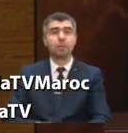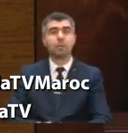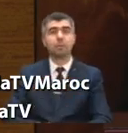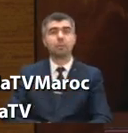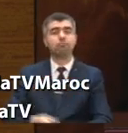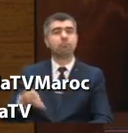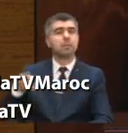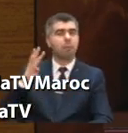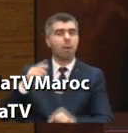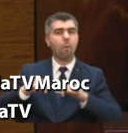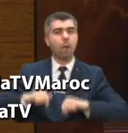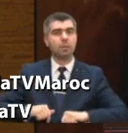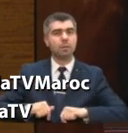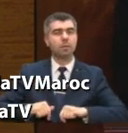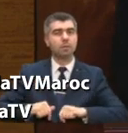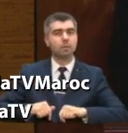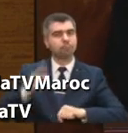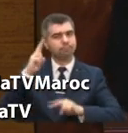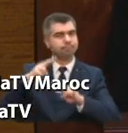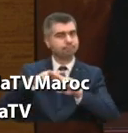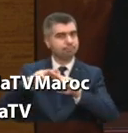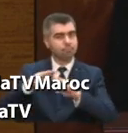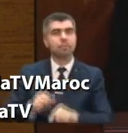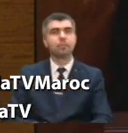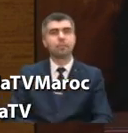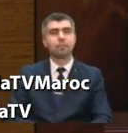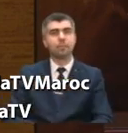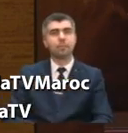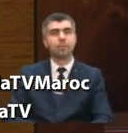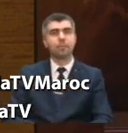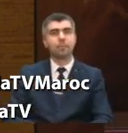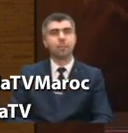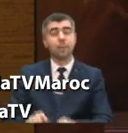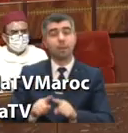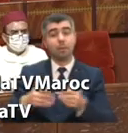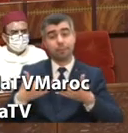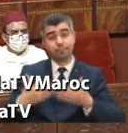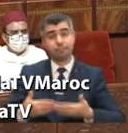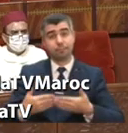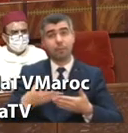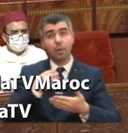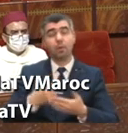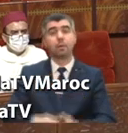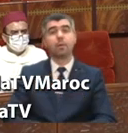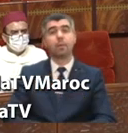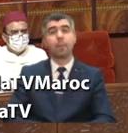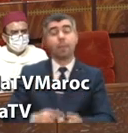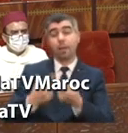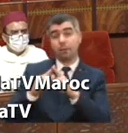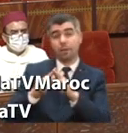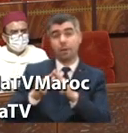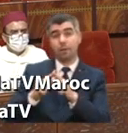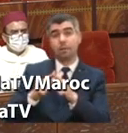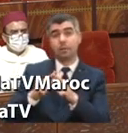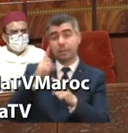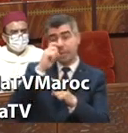بالاستماع لمداخلتكم سيد الوزير بتمعن كنلاحظوا أن هناك واحد الواقع الذي نواجهه دولة